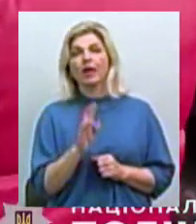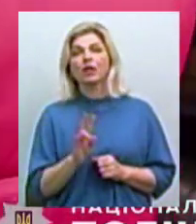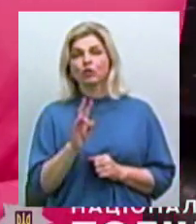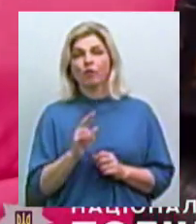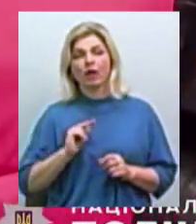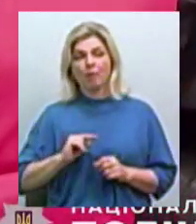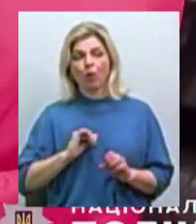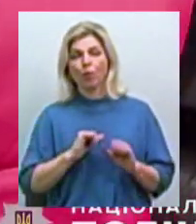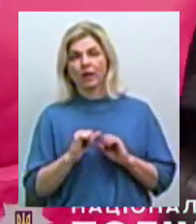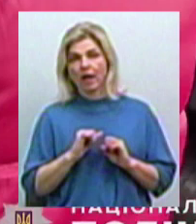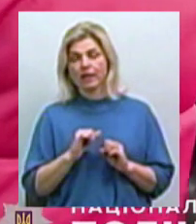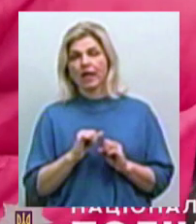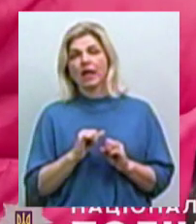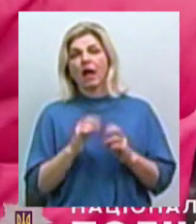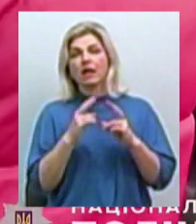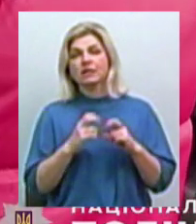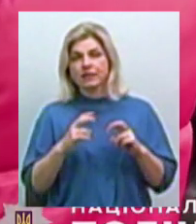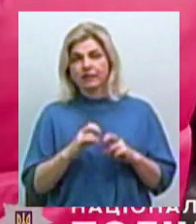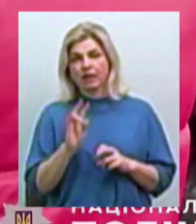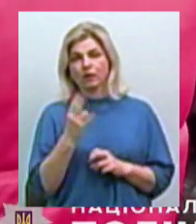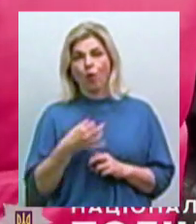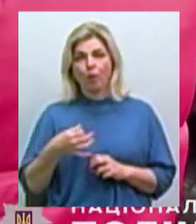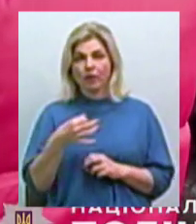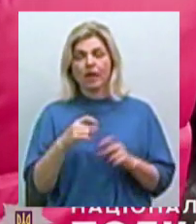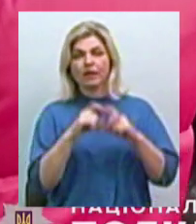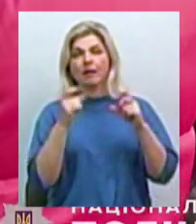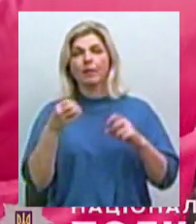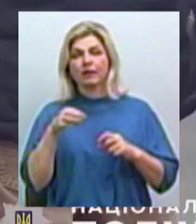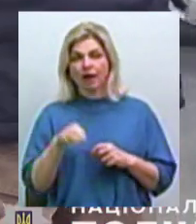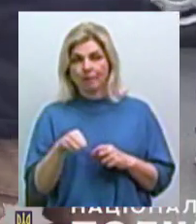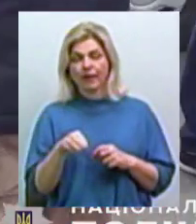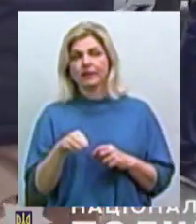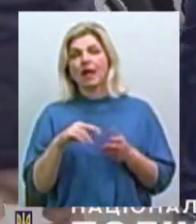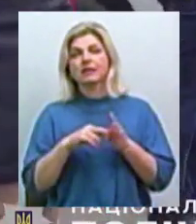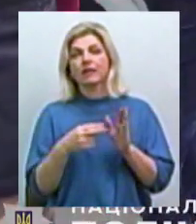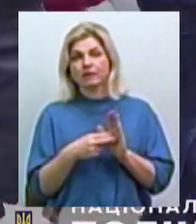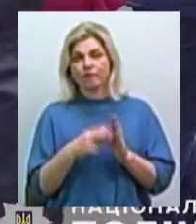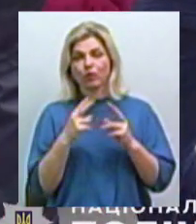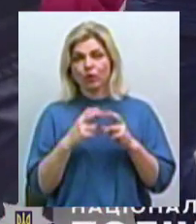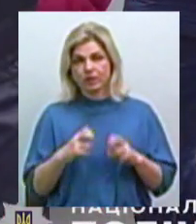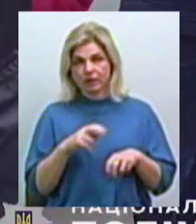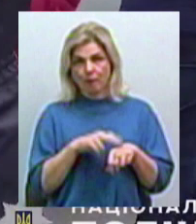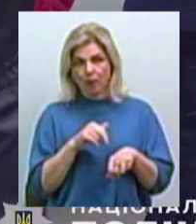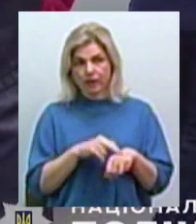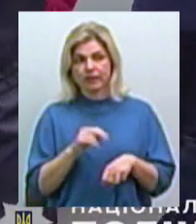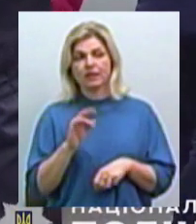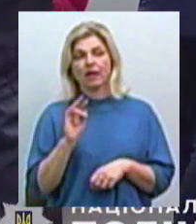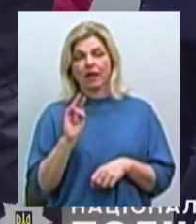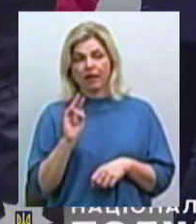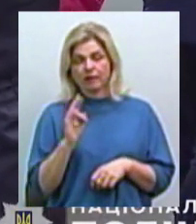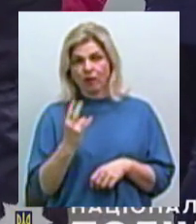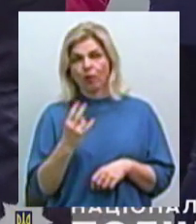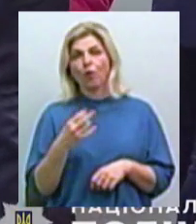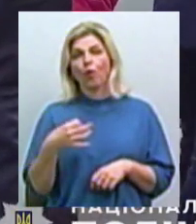працівники управління стратегічних розслідувань Миколаївській області департаменту стратегічних розслідувань Національної поліції України спільно з детективами слідчого